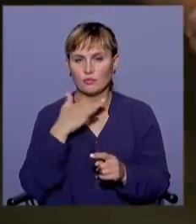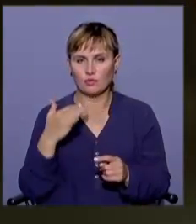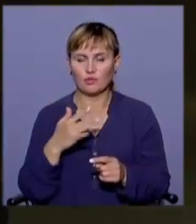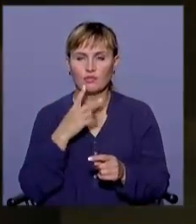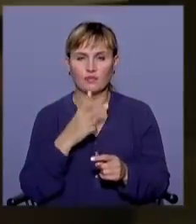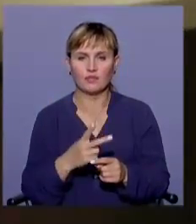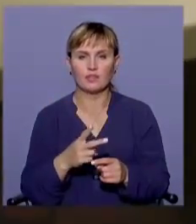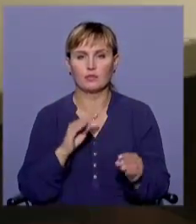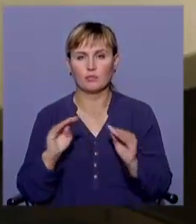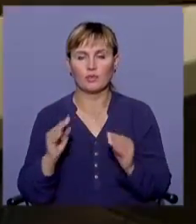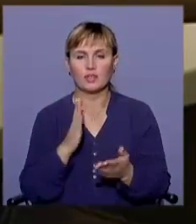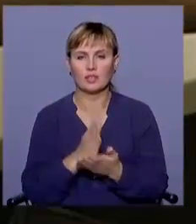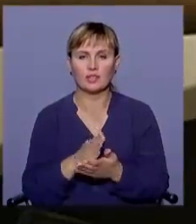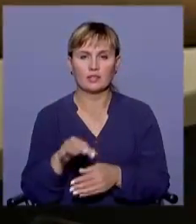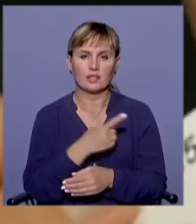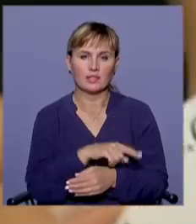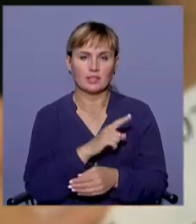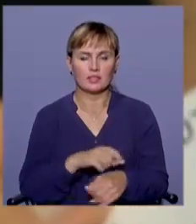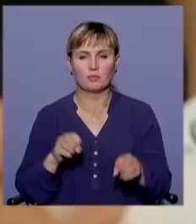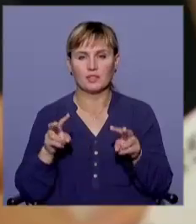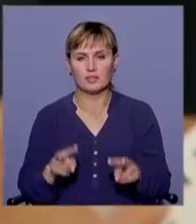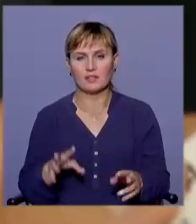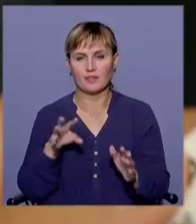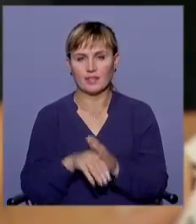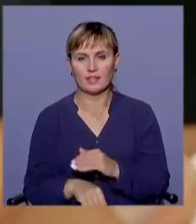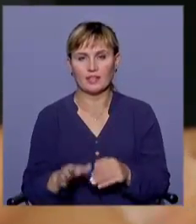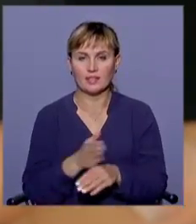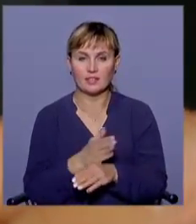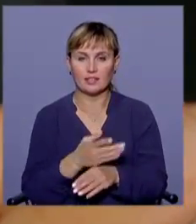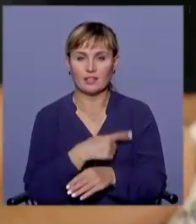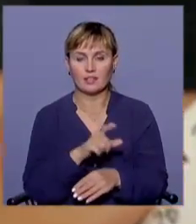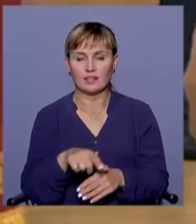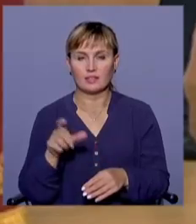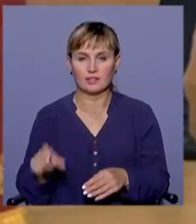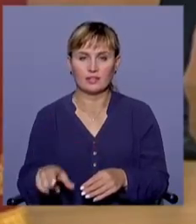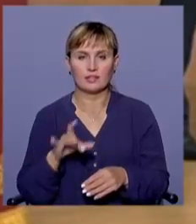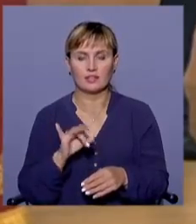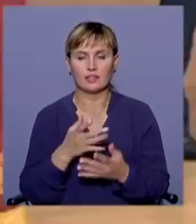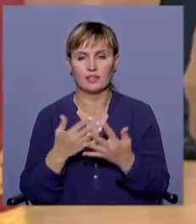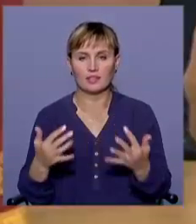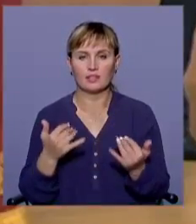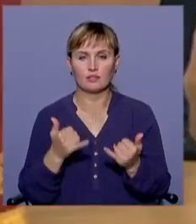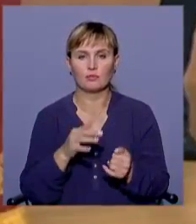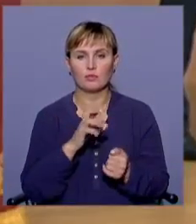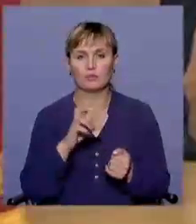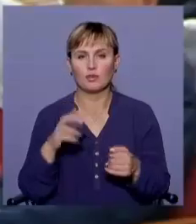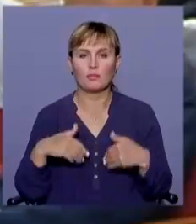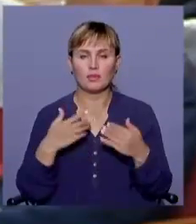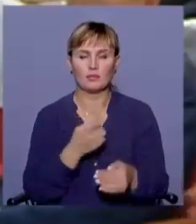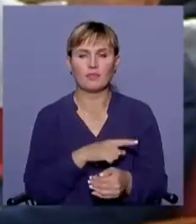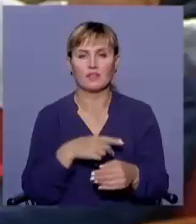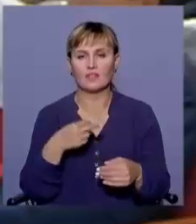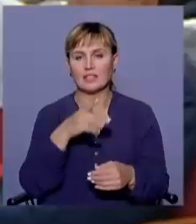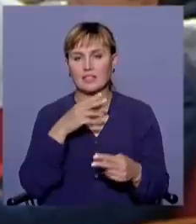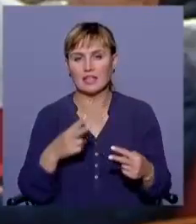едином поле размещаются все клинические специалисты. Внедрена сортировка пациентов с применением браслета. Сегодня же Бауыржан Байбек поздравил медиков с